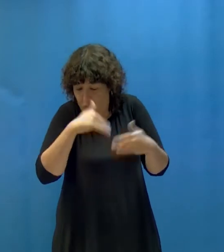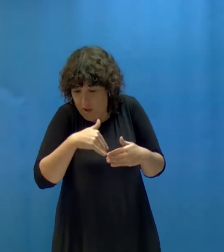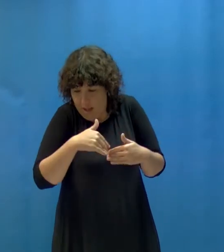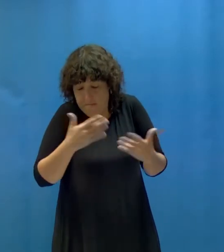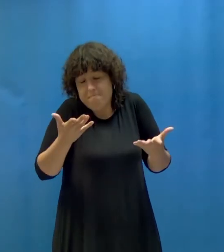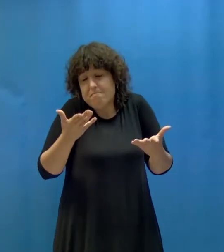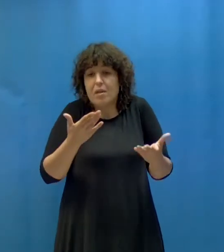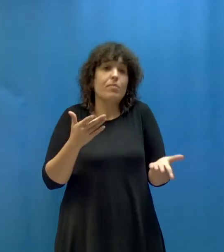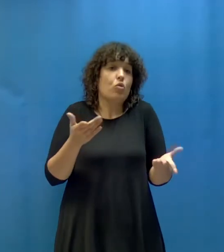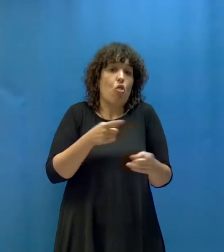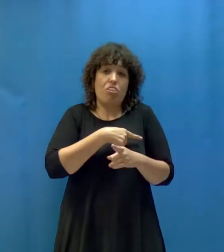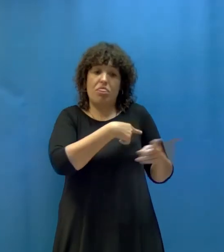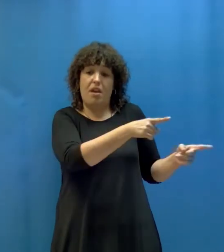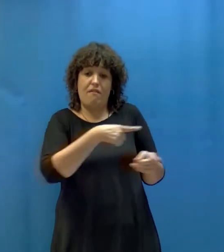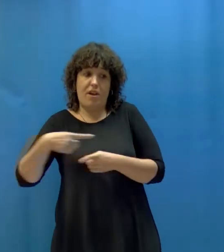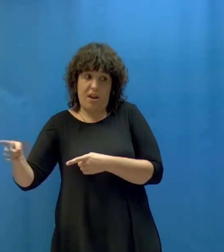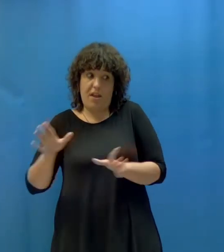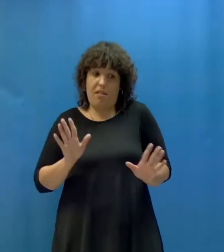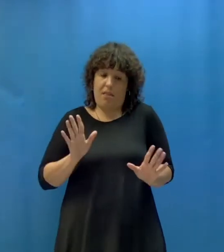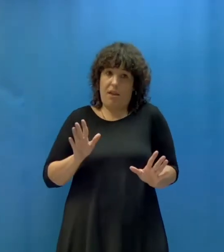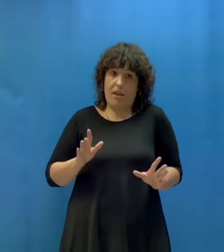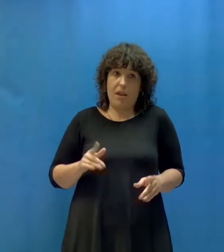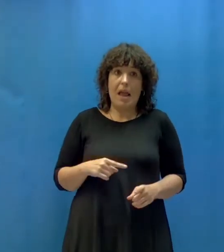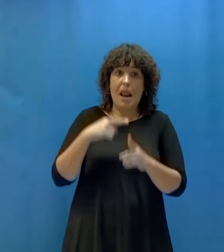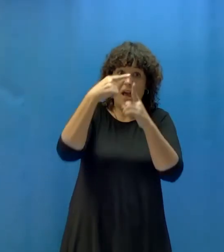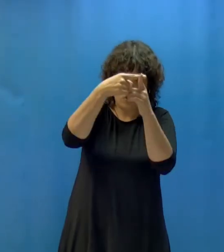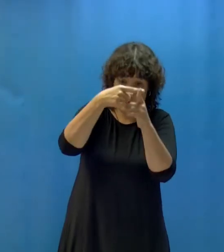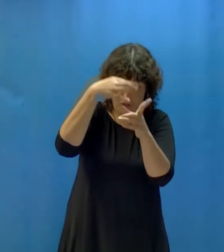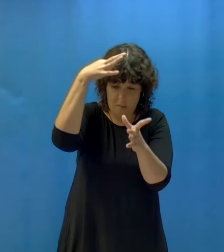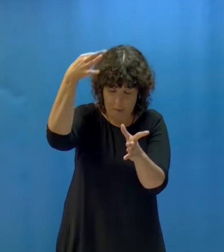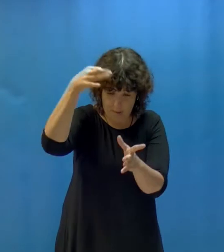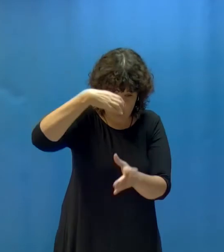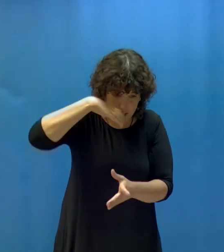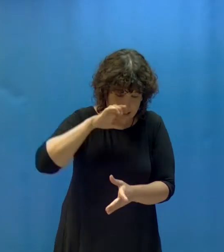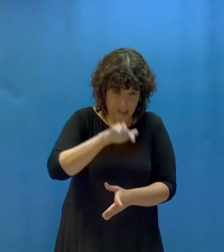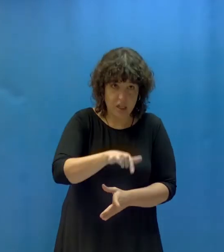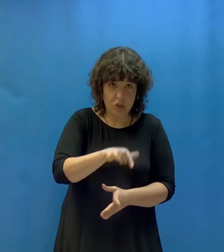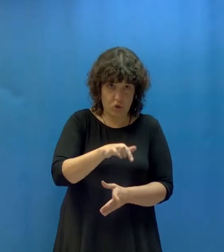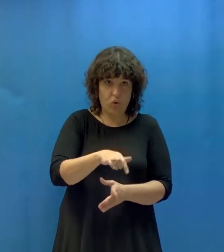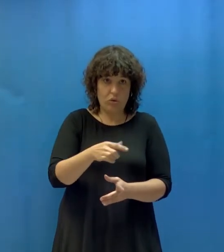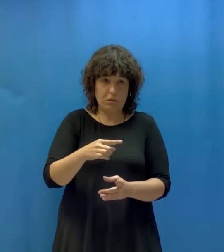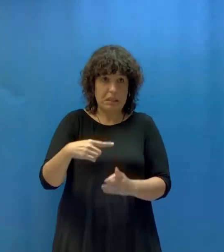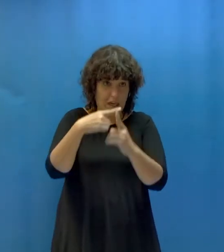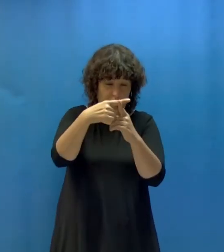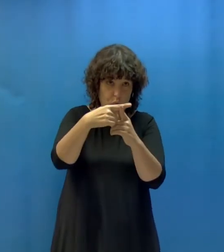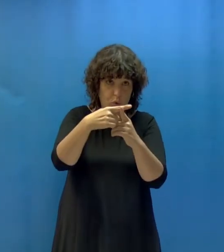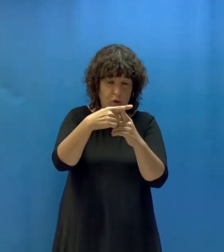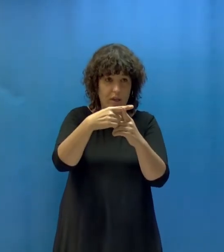I li vaig a recordar, la creu que té el poble de Castelló, que la du més mal que el nostre senyor, que la du aixina,